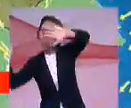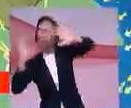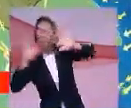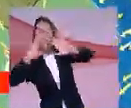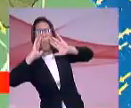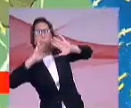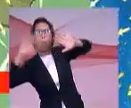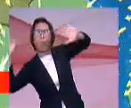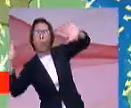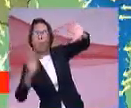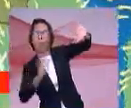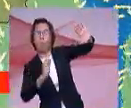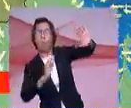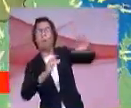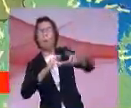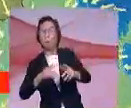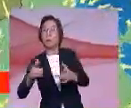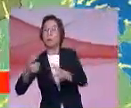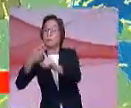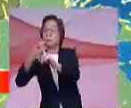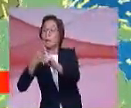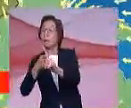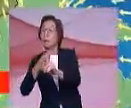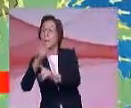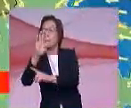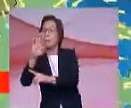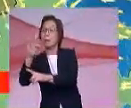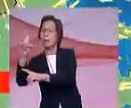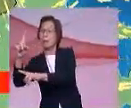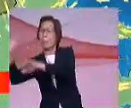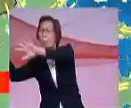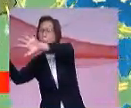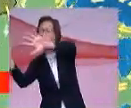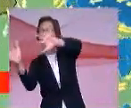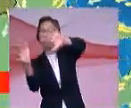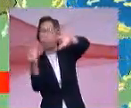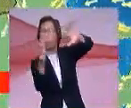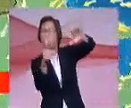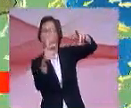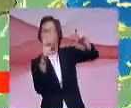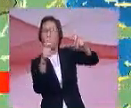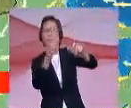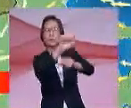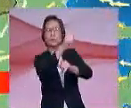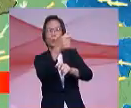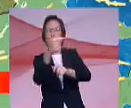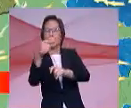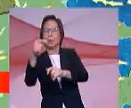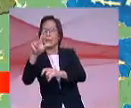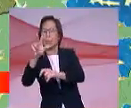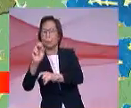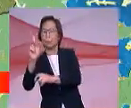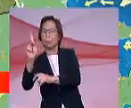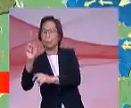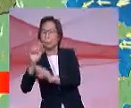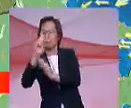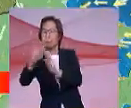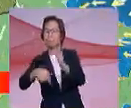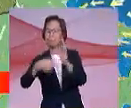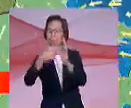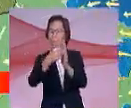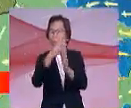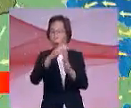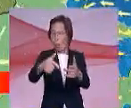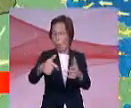angin yang masih lagi didominasi dari arah barat daya dengan kelajuan 10 hingga 30 km sejam